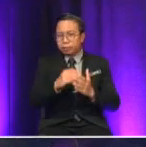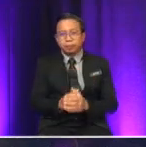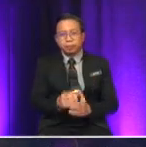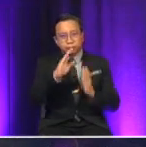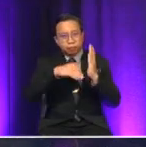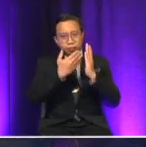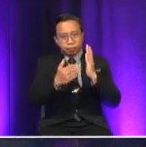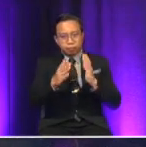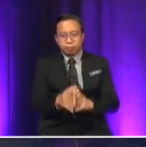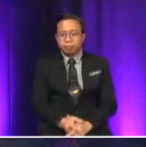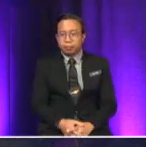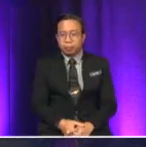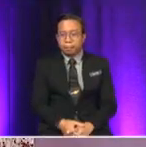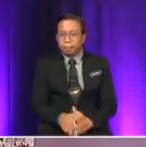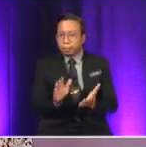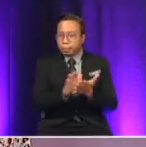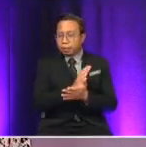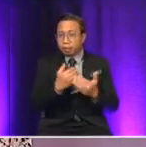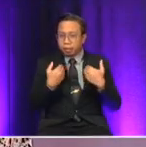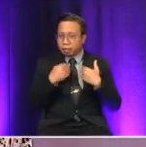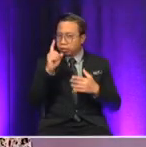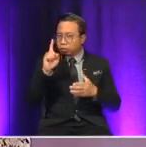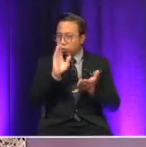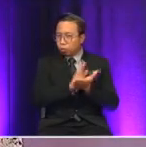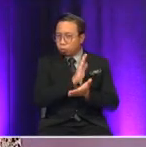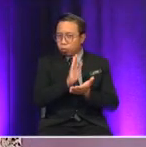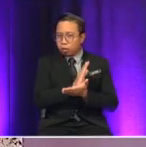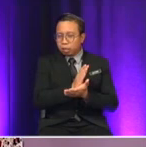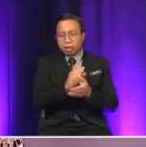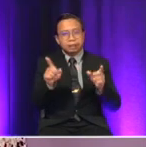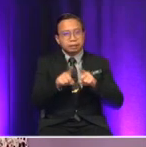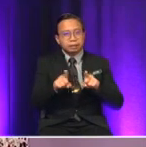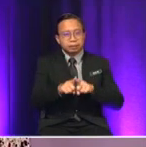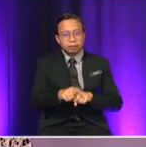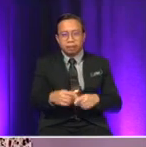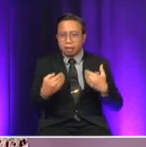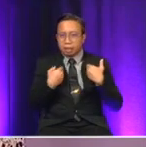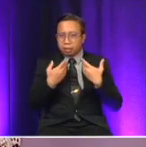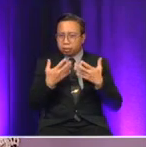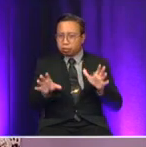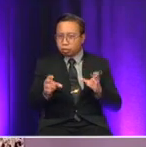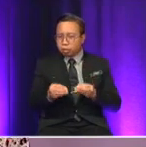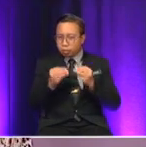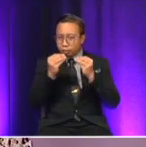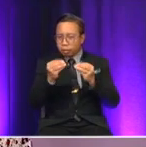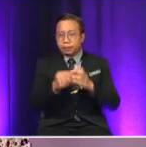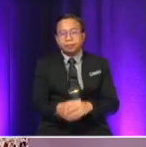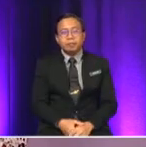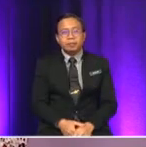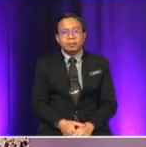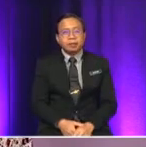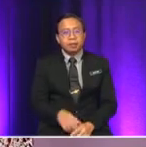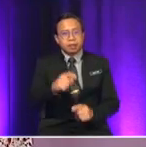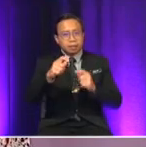bagi peperiksaan SPM, dia akan bagi satu borang dan borang ni macam inilah. Okey, ada yang telah pun diberikan macam kat sini,